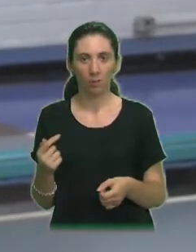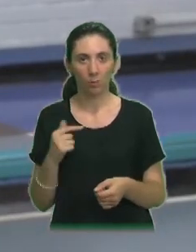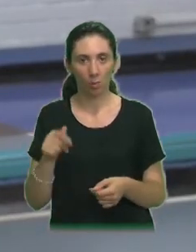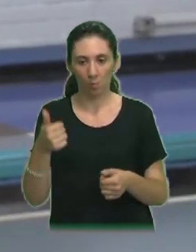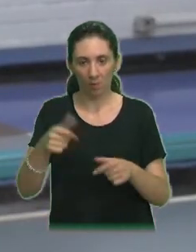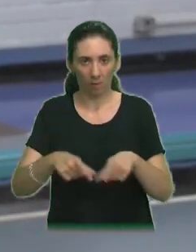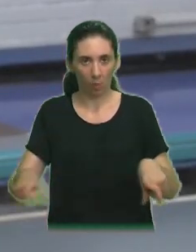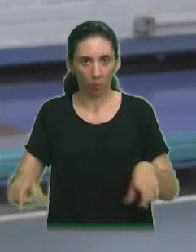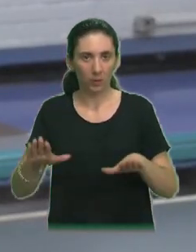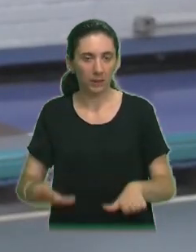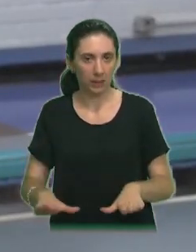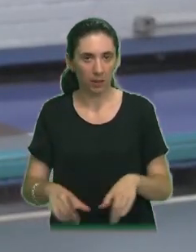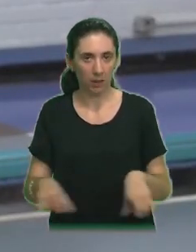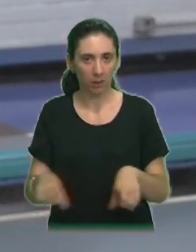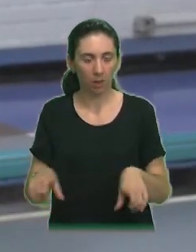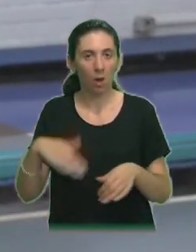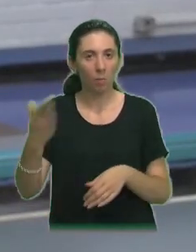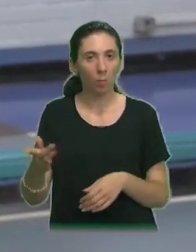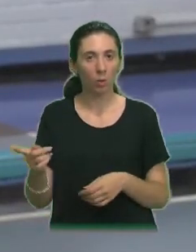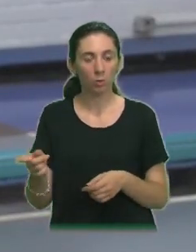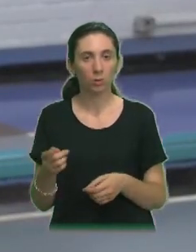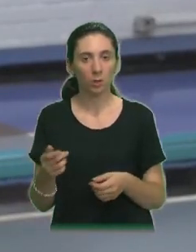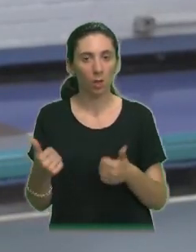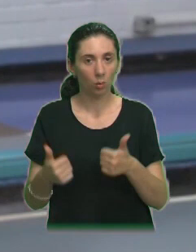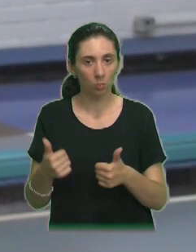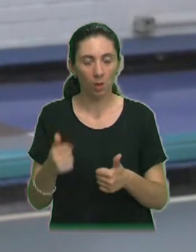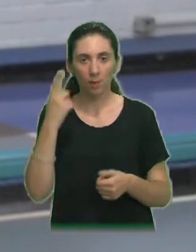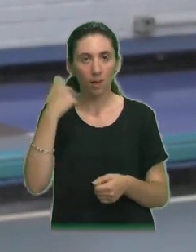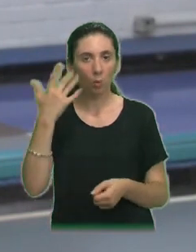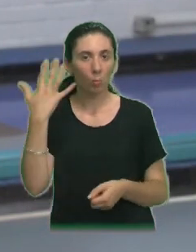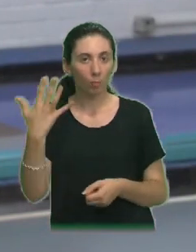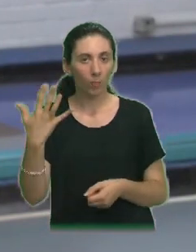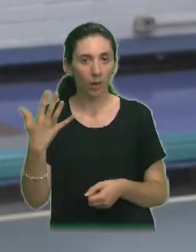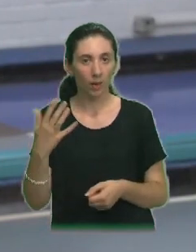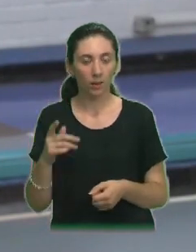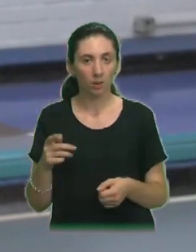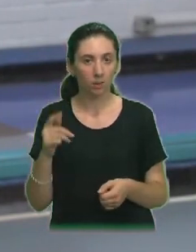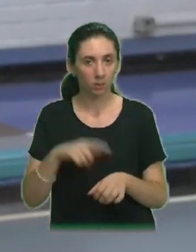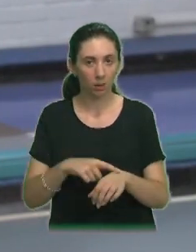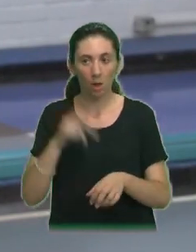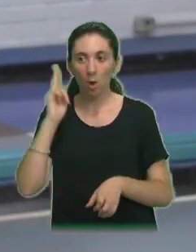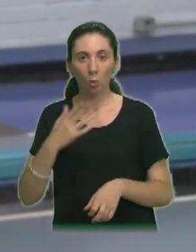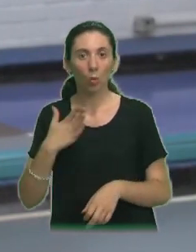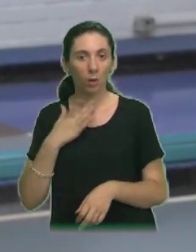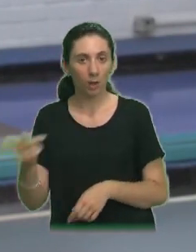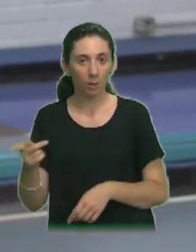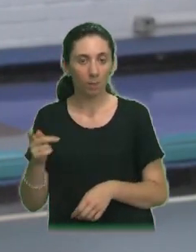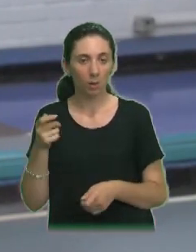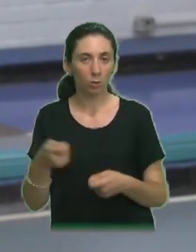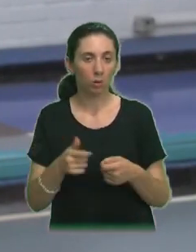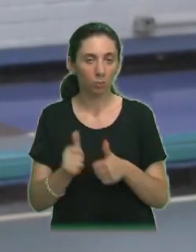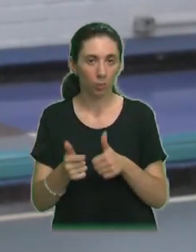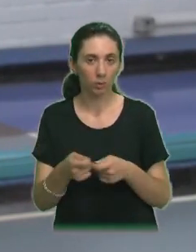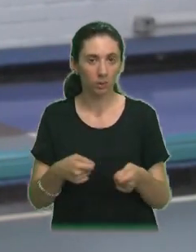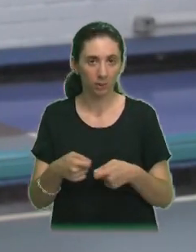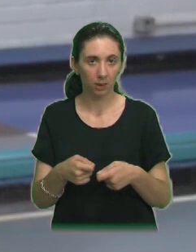tu na klupi, a poslije utakmica nedeljom u 5 sati, gluhi imaju svoje treninge, znači Sportski savez gluhih dolazi